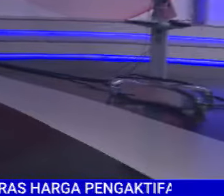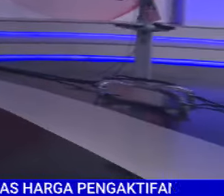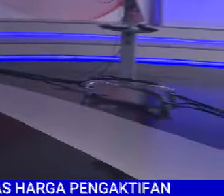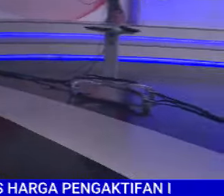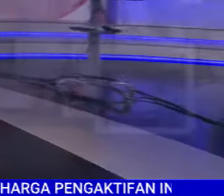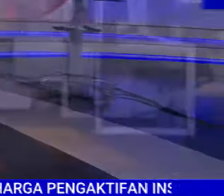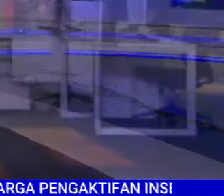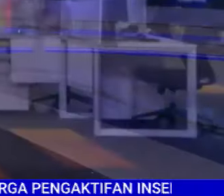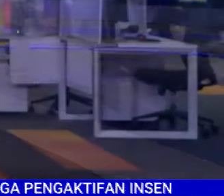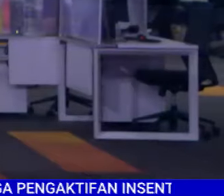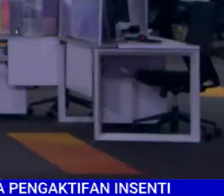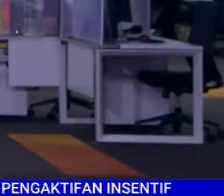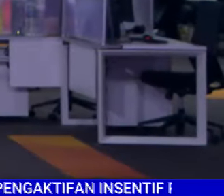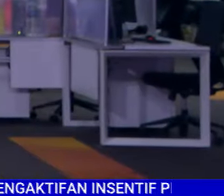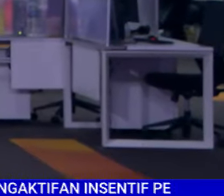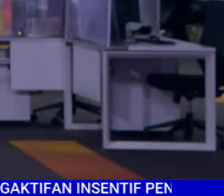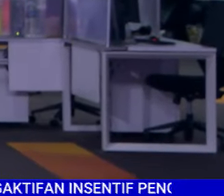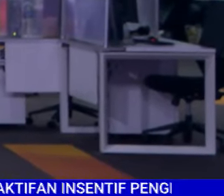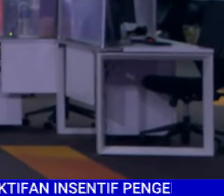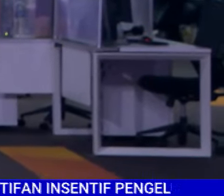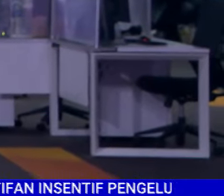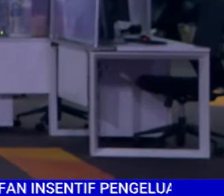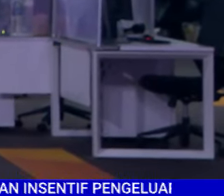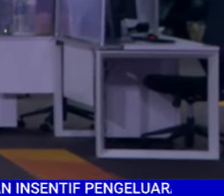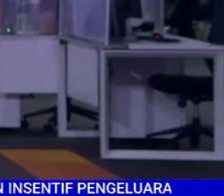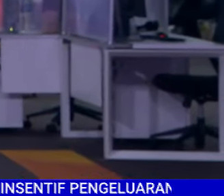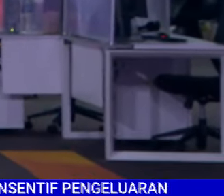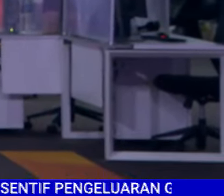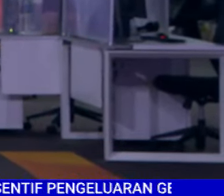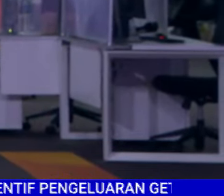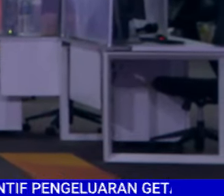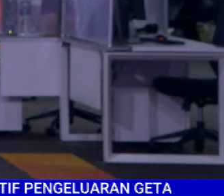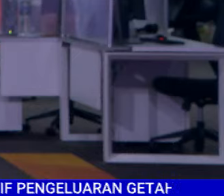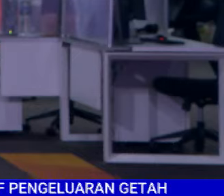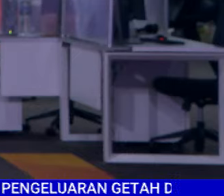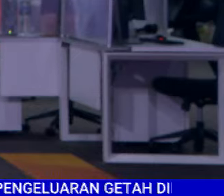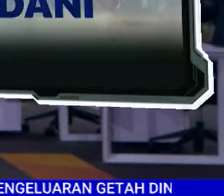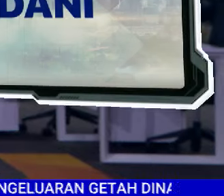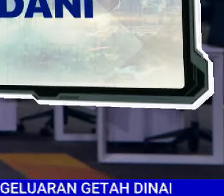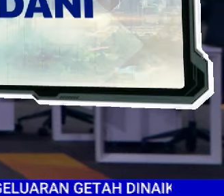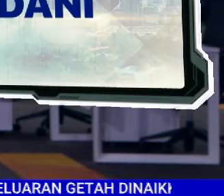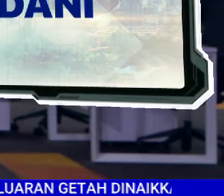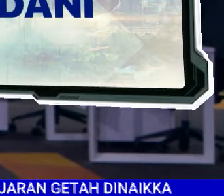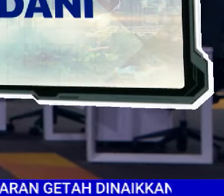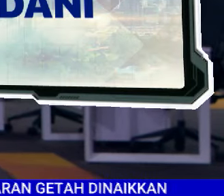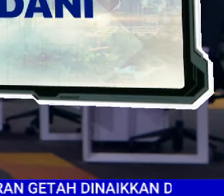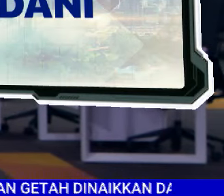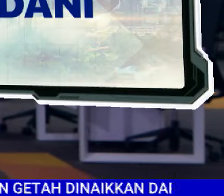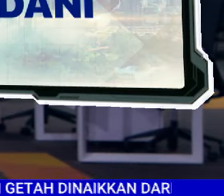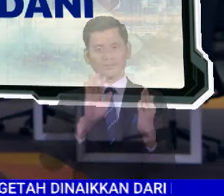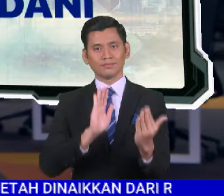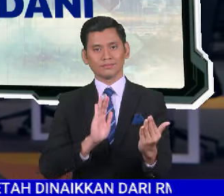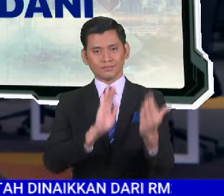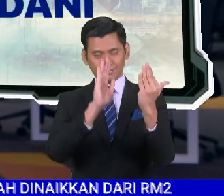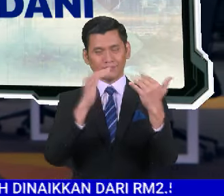Assalamualaikum dan salam Malaysia Madani cerminan prinsip pertanggungjawaban dan sistem nilai luhur mendepani